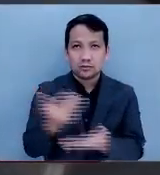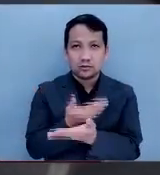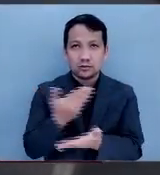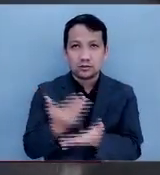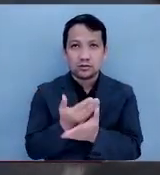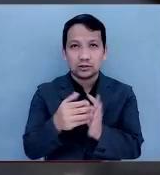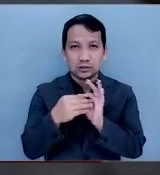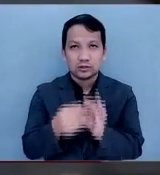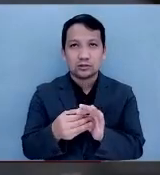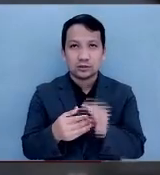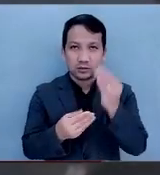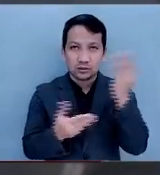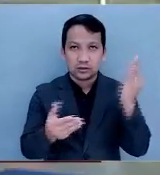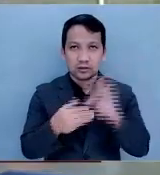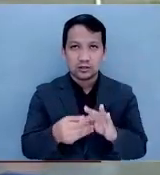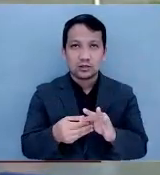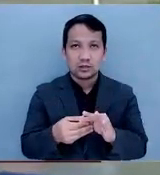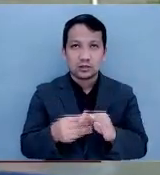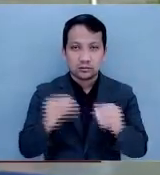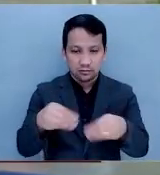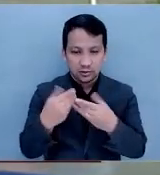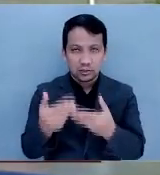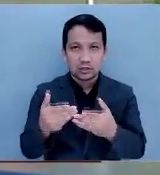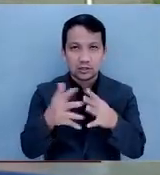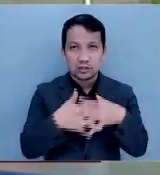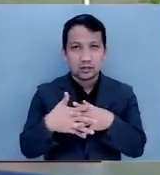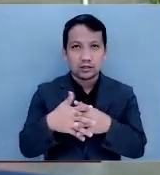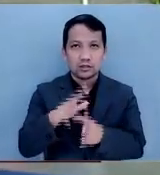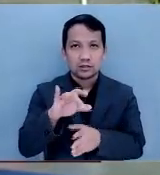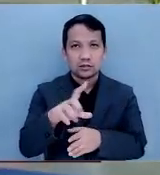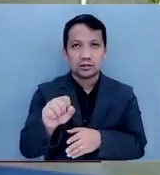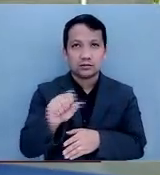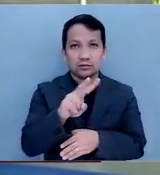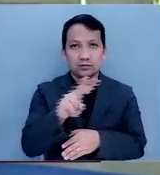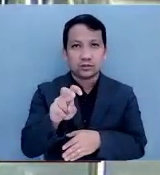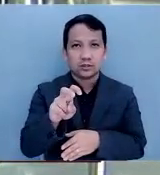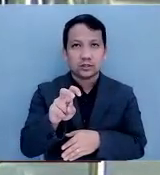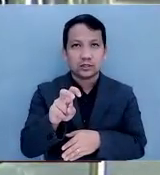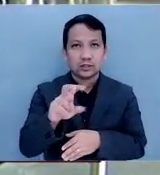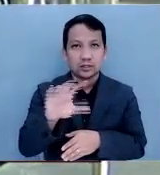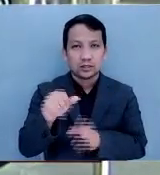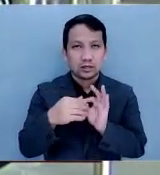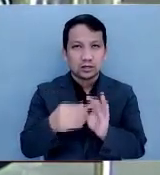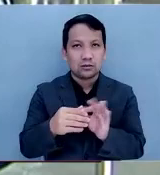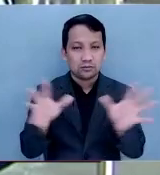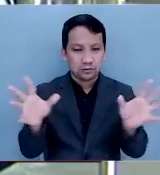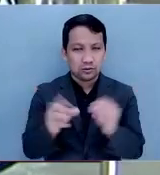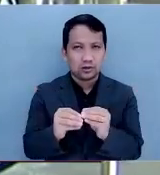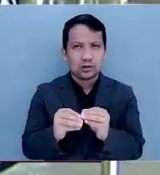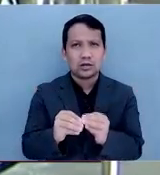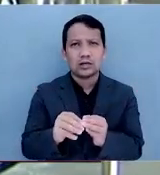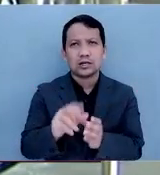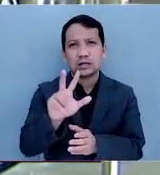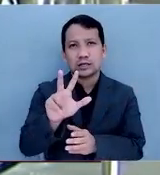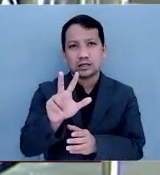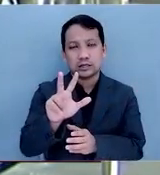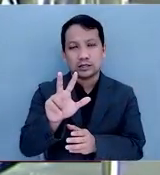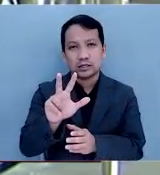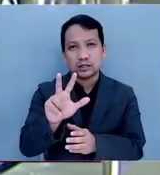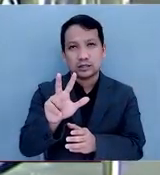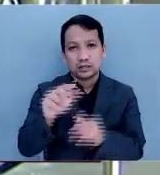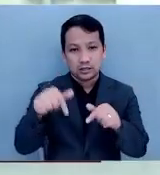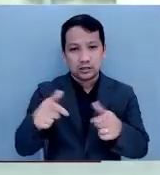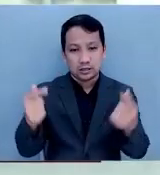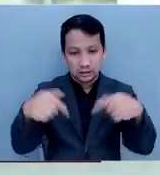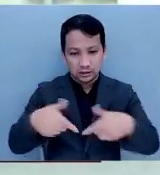surveillance aircraft na donasyon ng Amerika. Ito ang Cessna 208B Grand Caravan. Sa kabuuan, 3 unit na nito ang nasa inventaryo ng ating